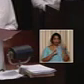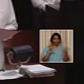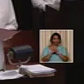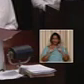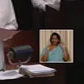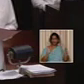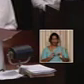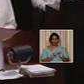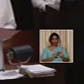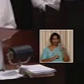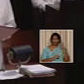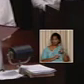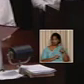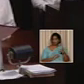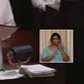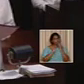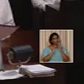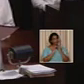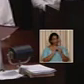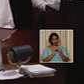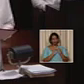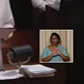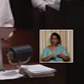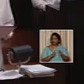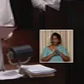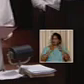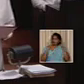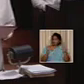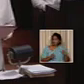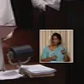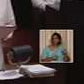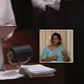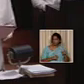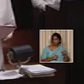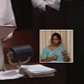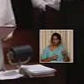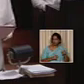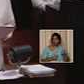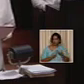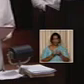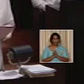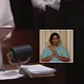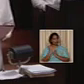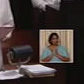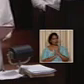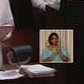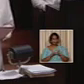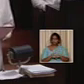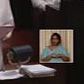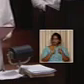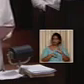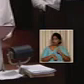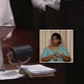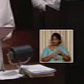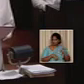විද්‍යාලය. ඒ නිසා මේ පාසලේ සිසුන් විශාල ප්‍රමාණයකට මේ තමන්ගේ අයිතිවාසිකම් උල්ලංඝනය වී තිබෙන